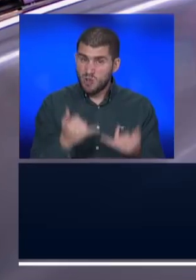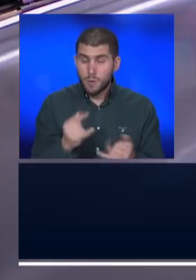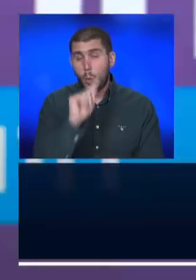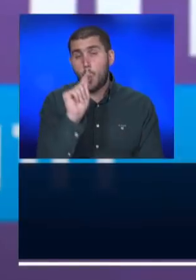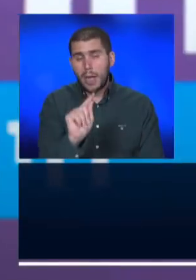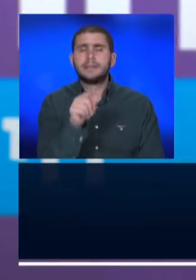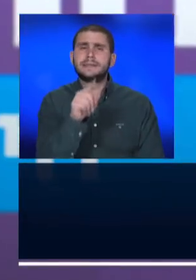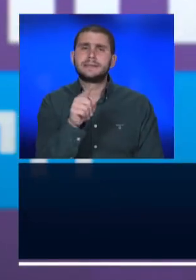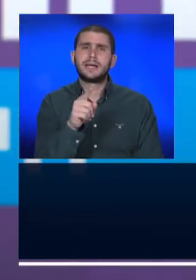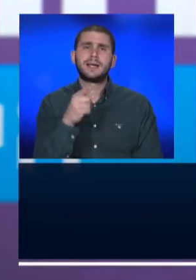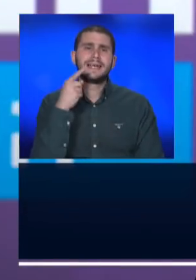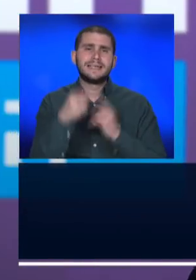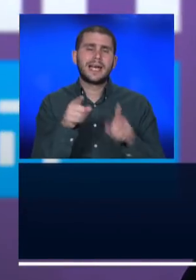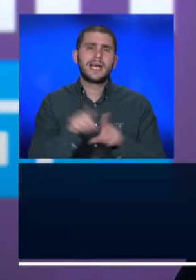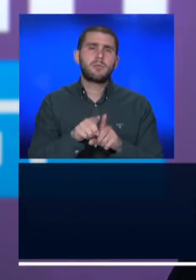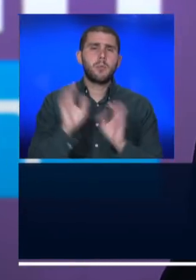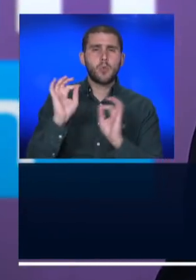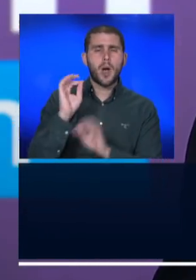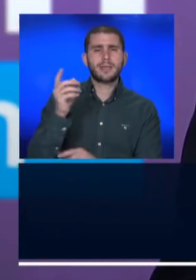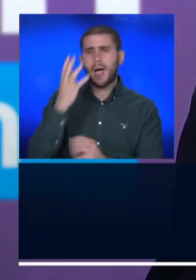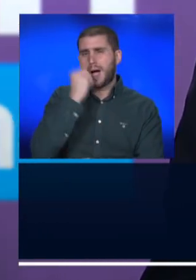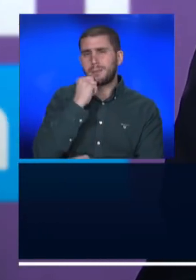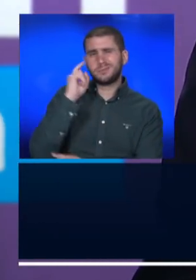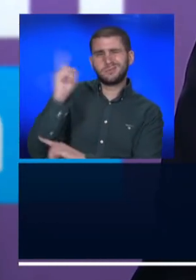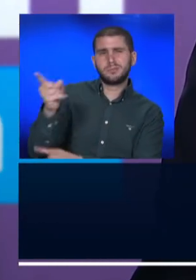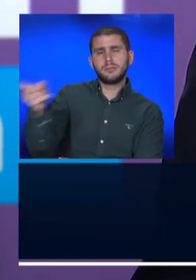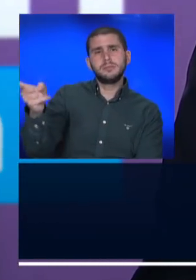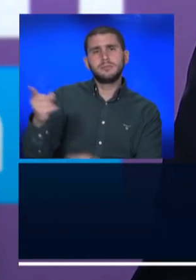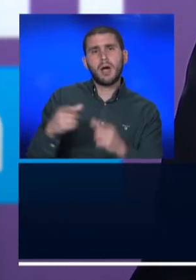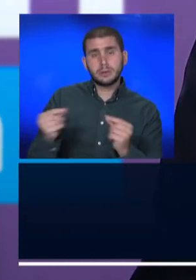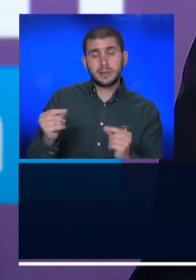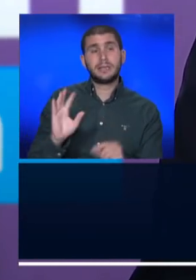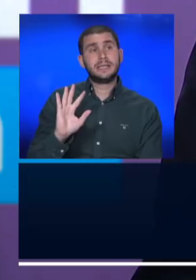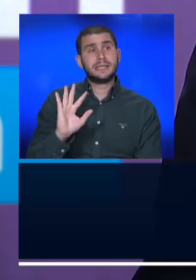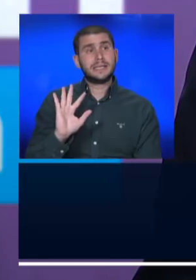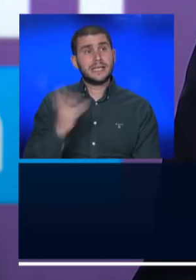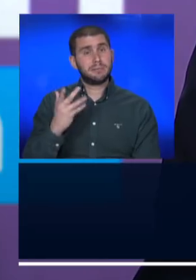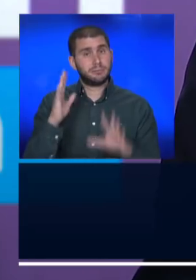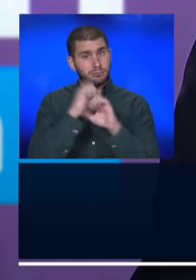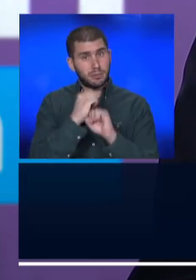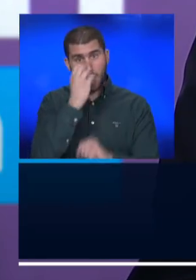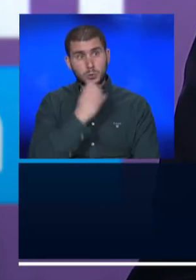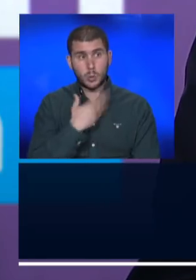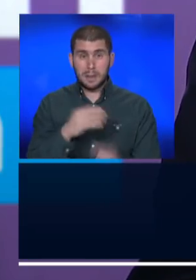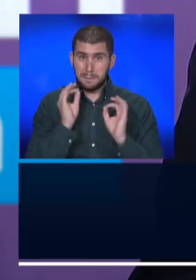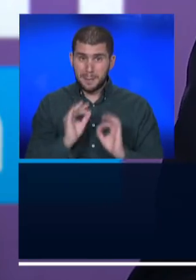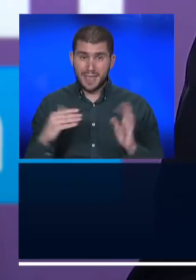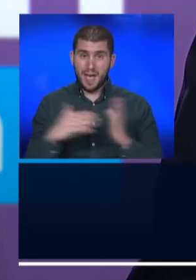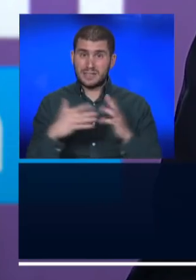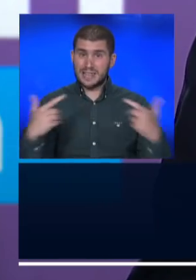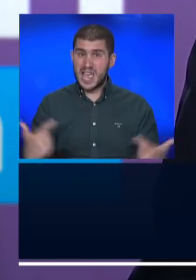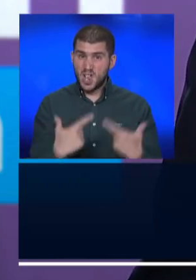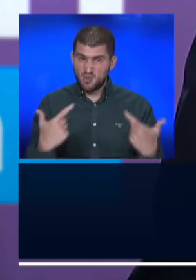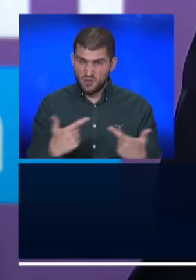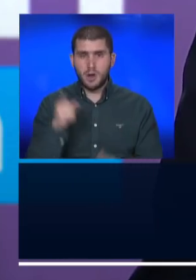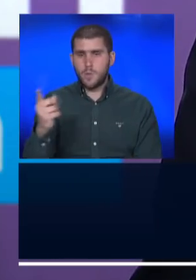בהזמנה של חמאס מעזה. אם ההנחה היא שחמאס באמת רוצה ללכת להפסקת אש, והוא רואה שזה לא